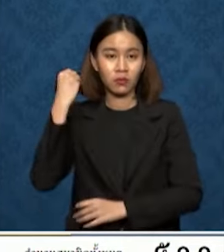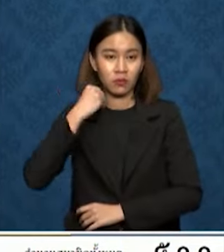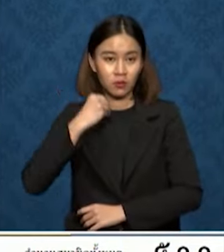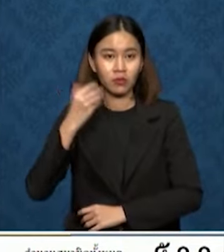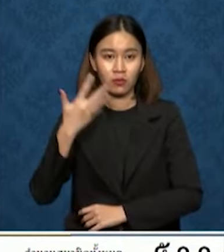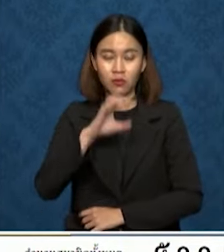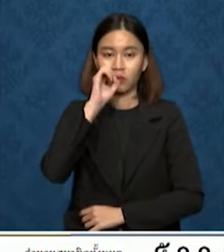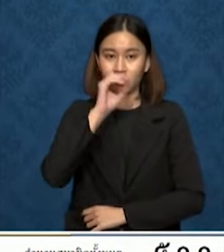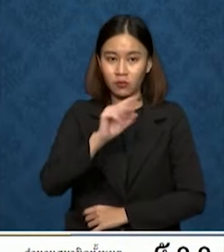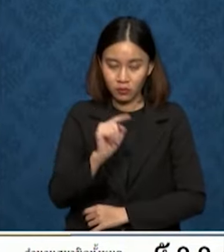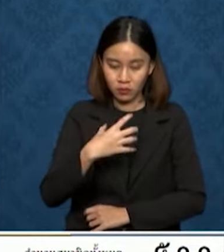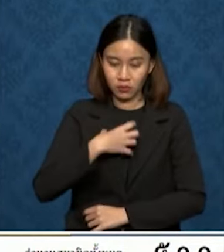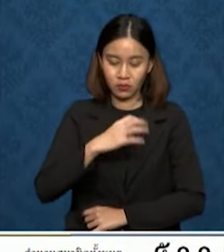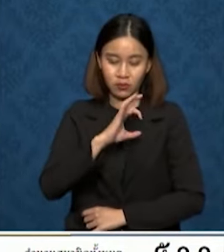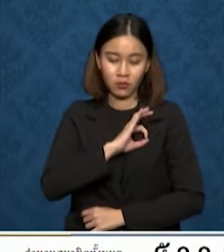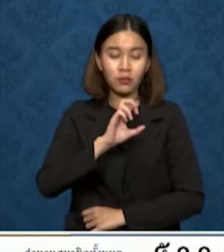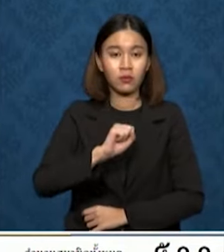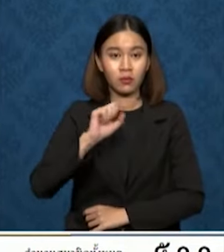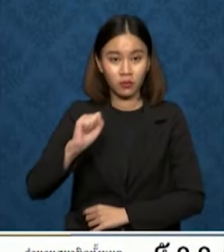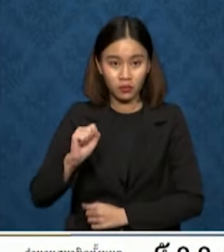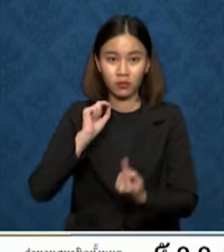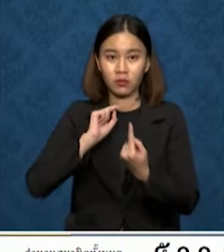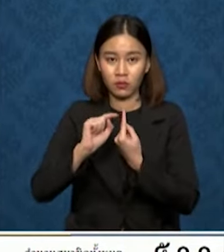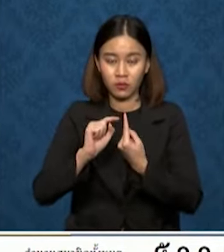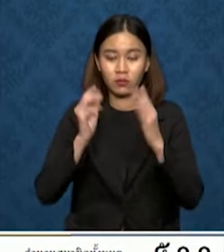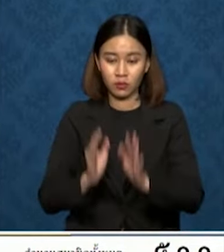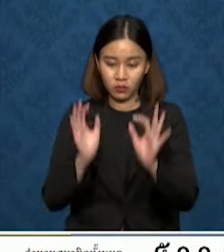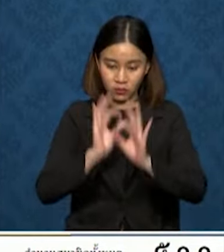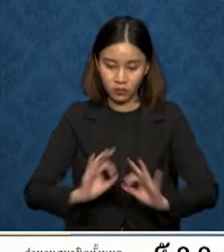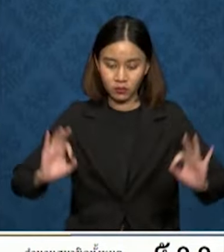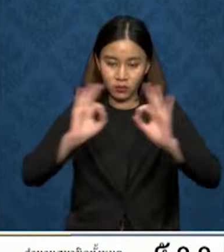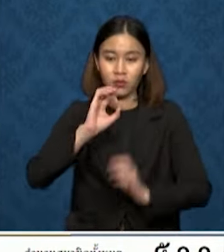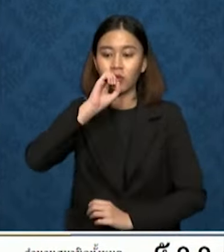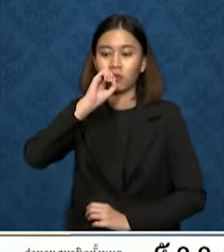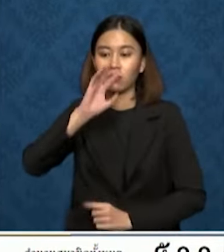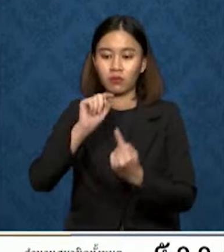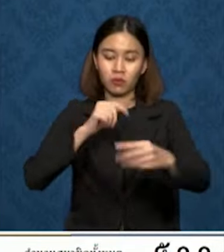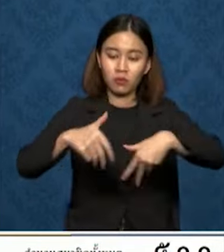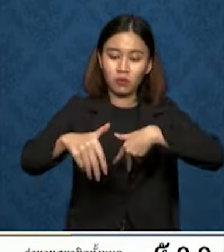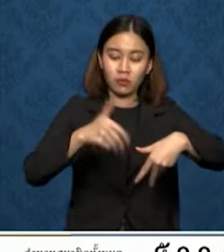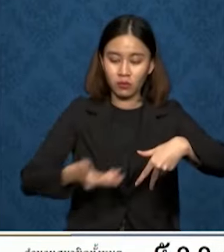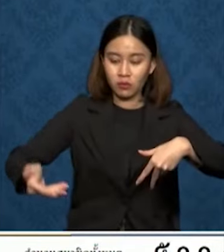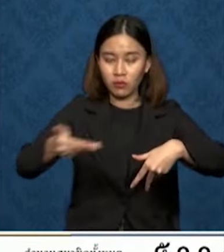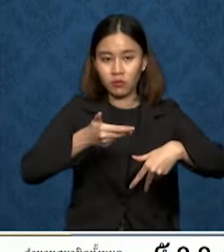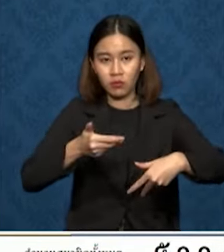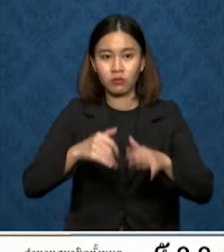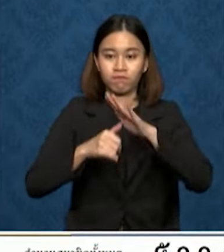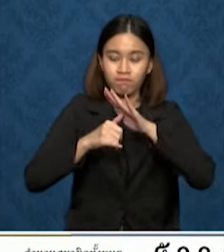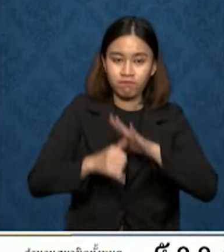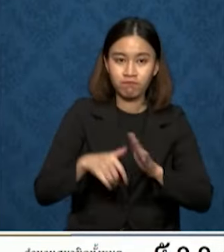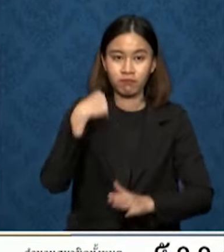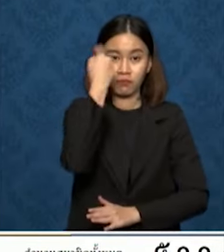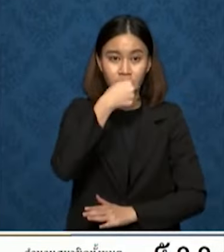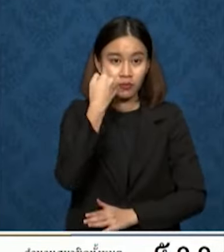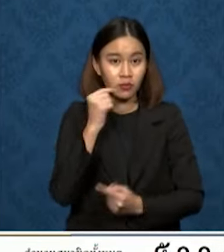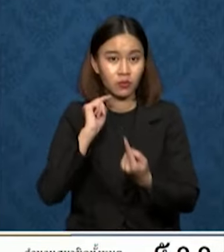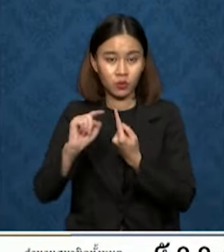ำไปว่า อยากให้ทานสมัชิกสภาผู้แทนลสดอนซึงเป็นคนสำคที่สด จะได้ไปบอกกพน้ปัชาชนไม่ตกเป็เหลือของคนที่เข